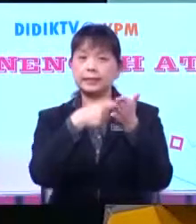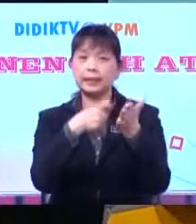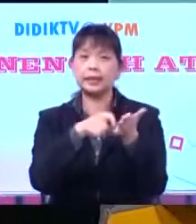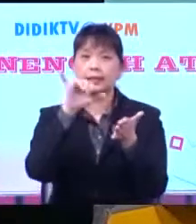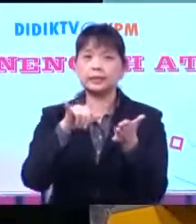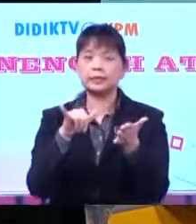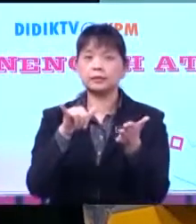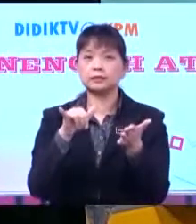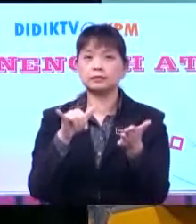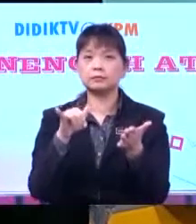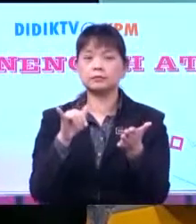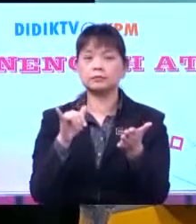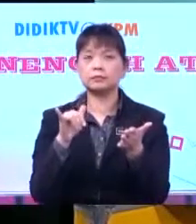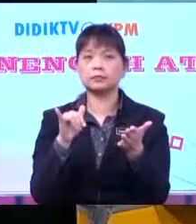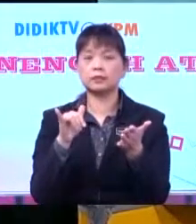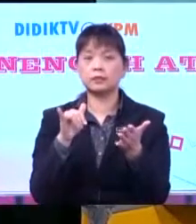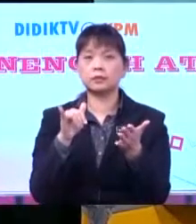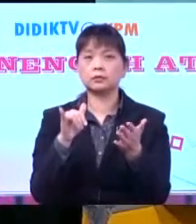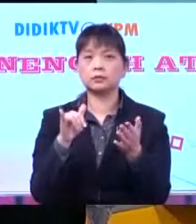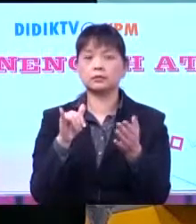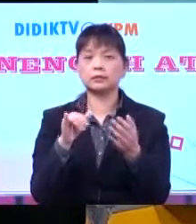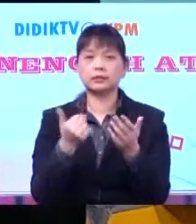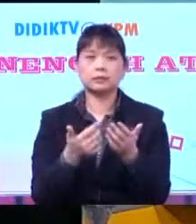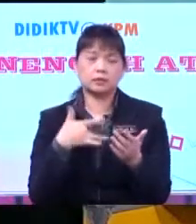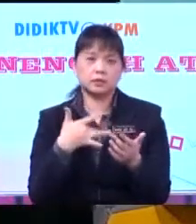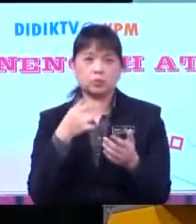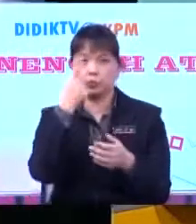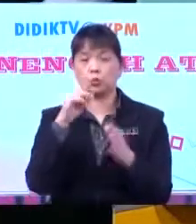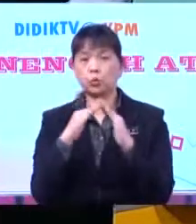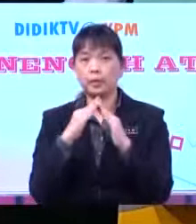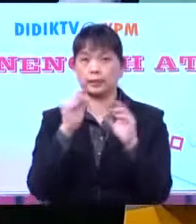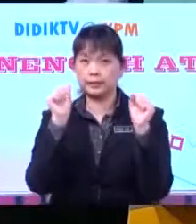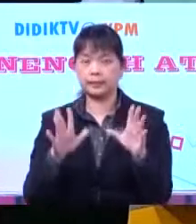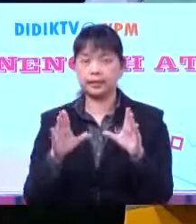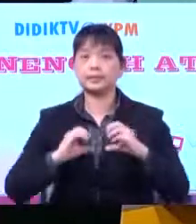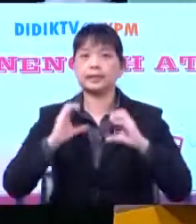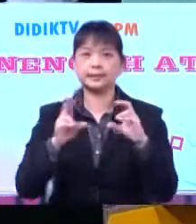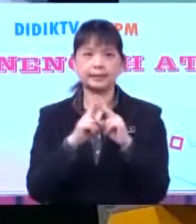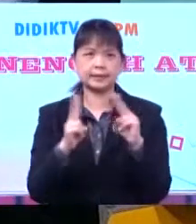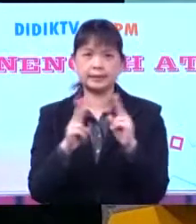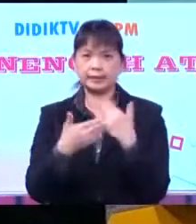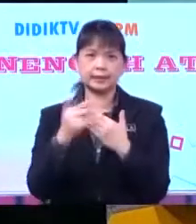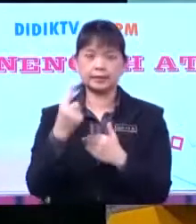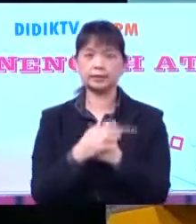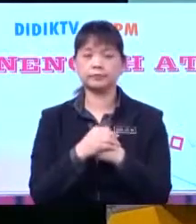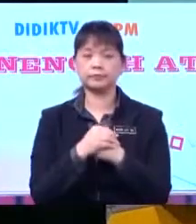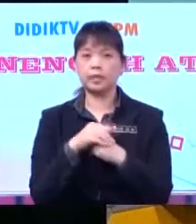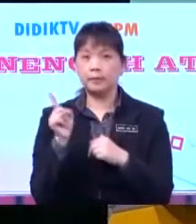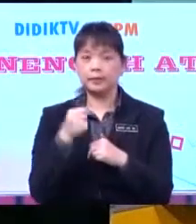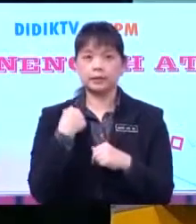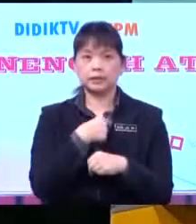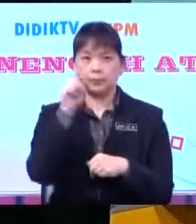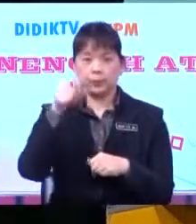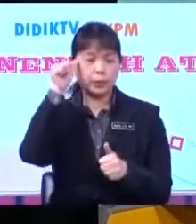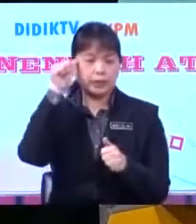dianggap enggak Wetan untuk rumah teres di Shah Alam jadi caranya sangat mudah Oke dimana kita